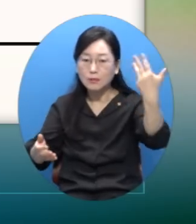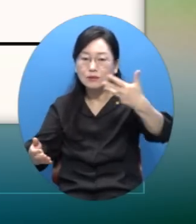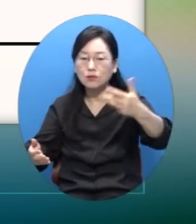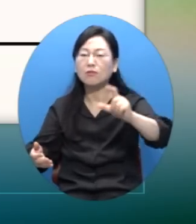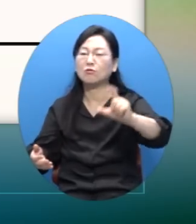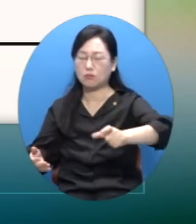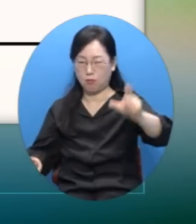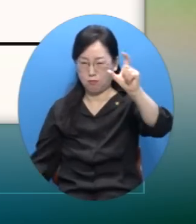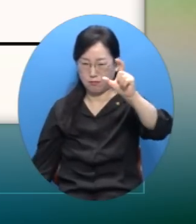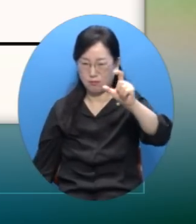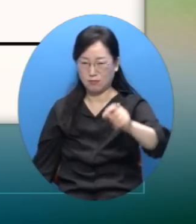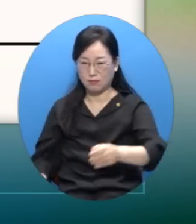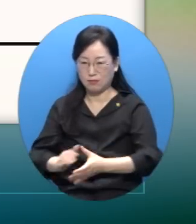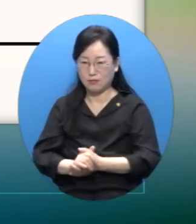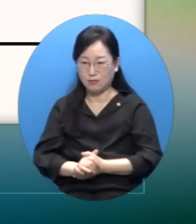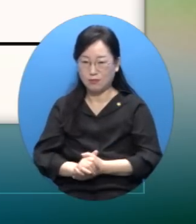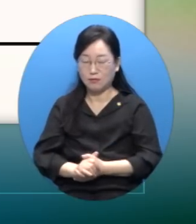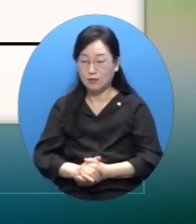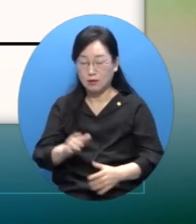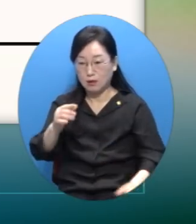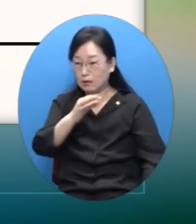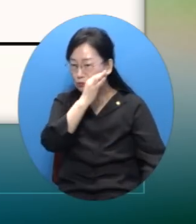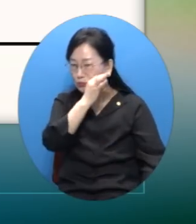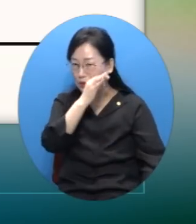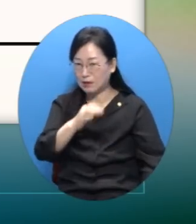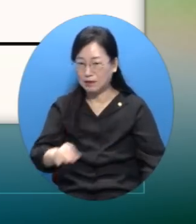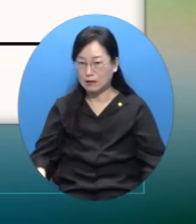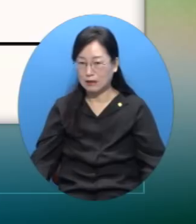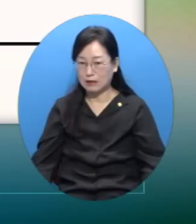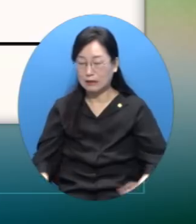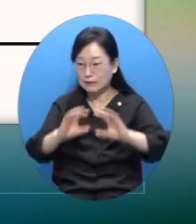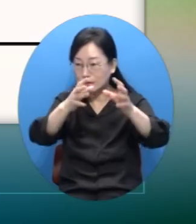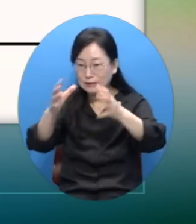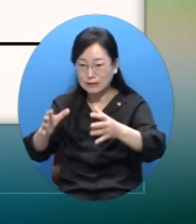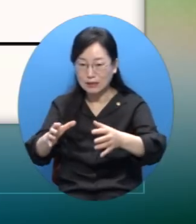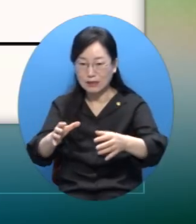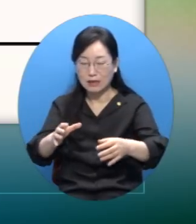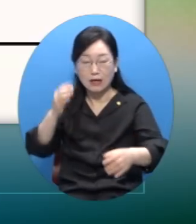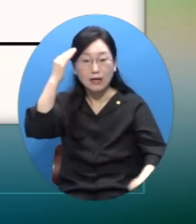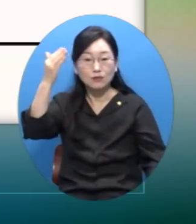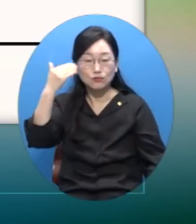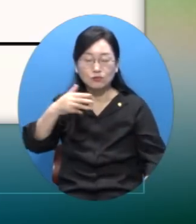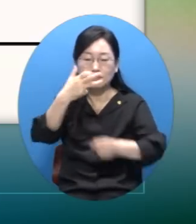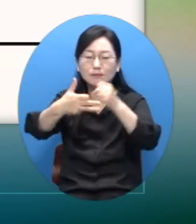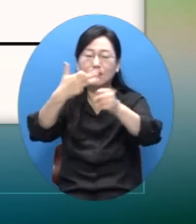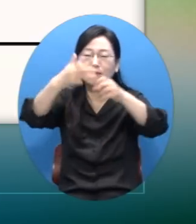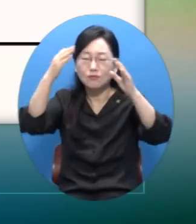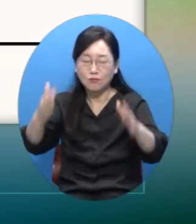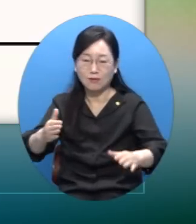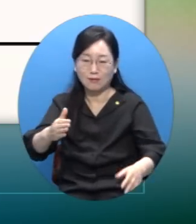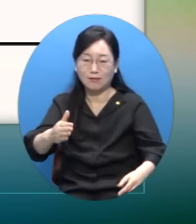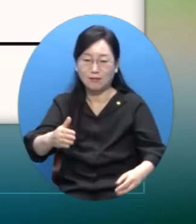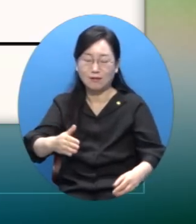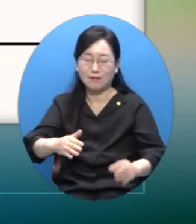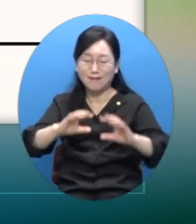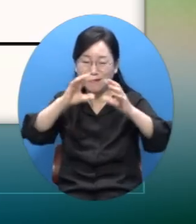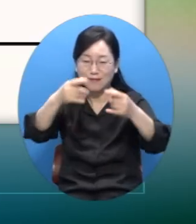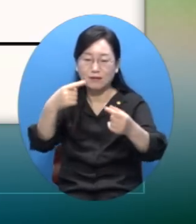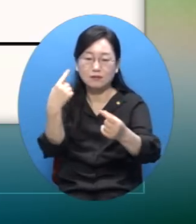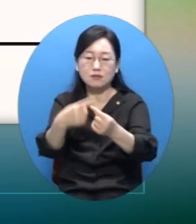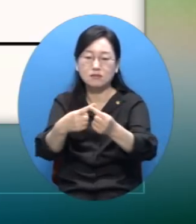많았습니다. 부끄럽게도 OECD 국가 중에서 한국이 18년 동안 자살률 세계